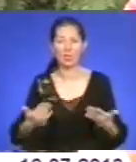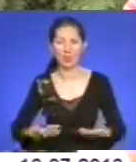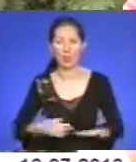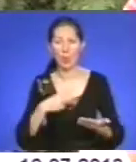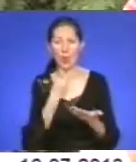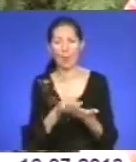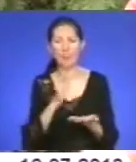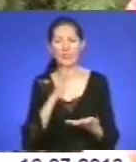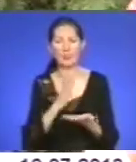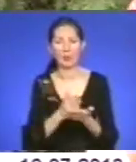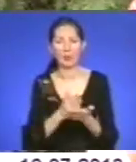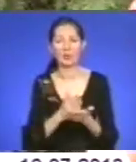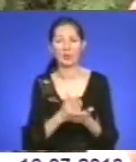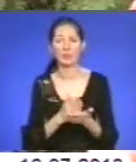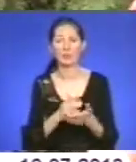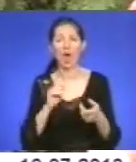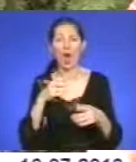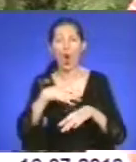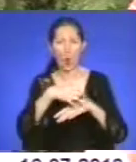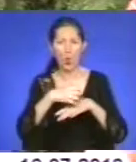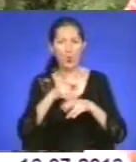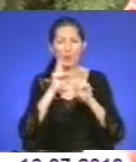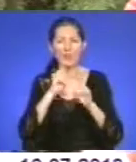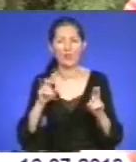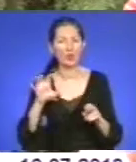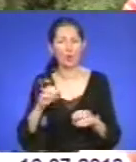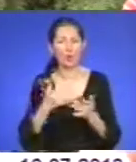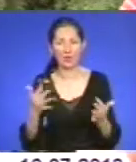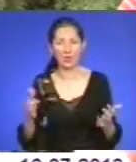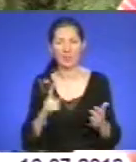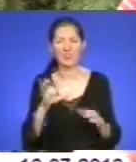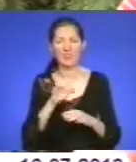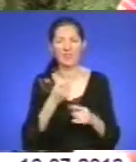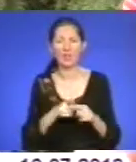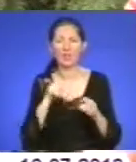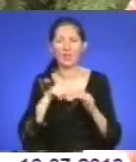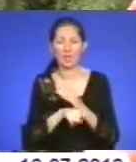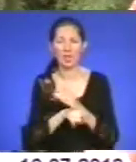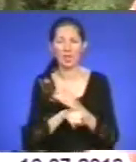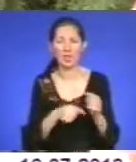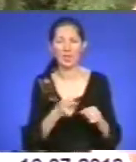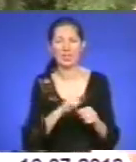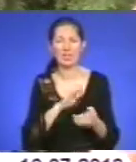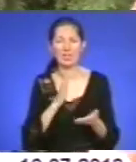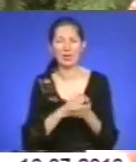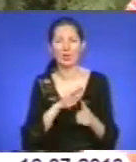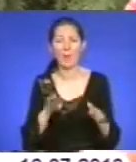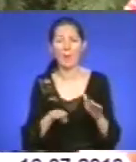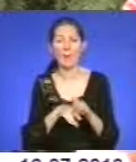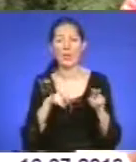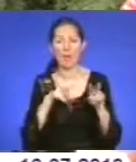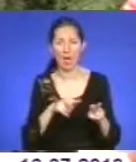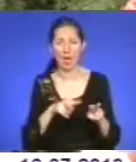є нанесення укусу невідомою або твариною, яка втекла, яка не знаходиться під наглядом,